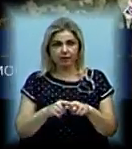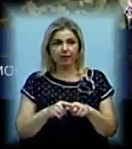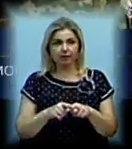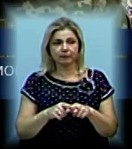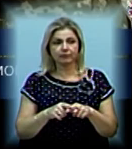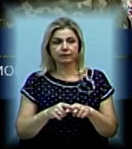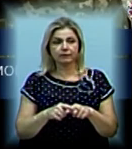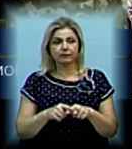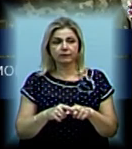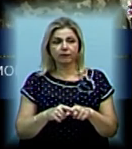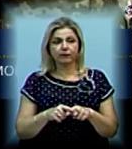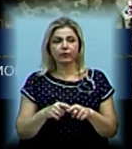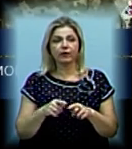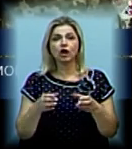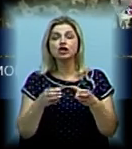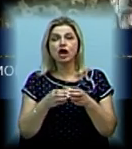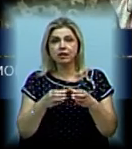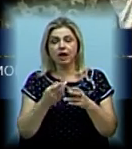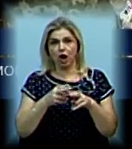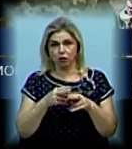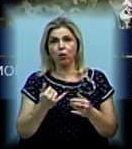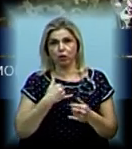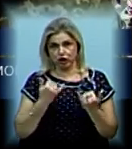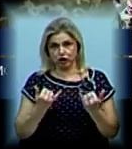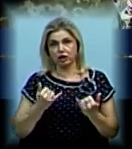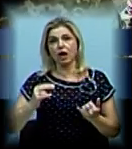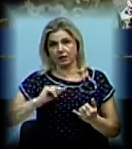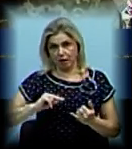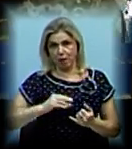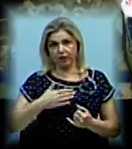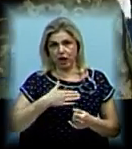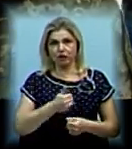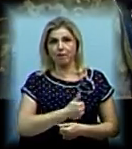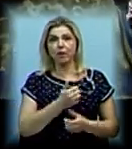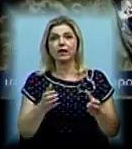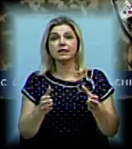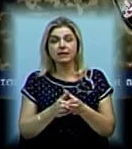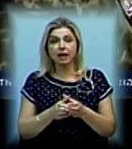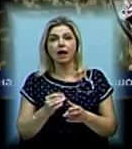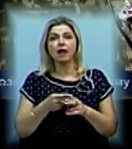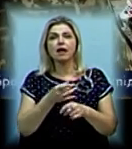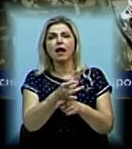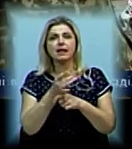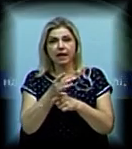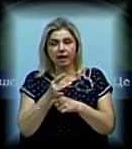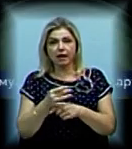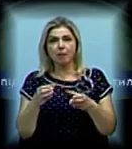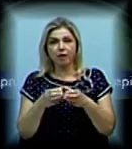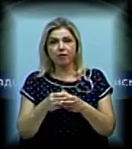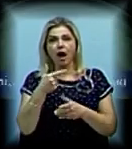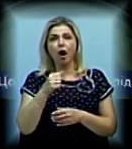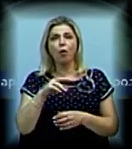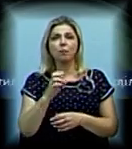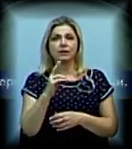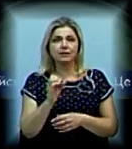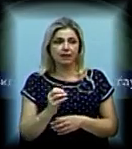не вся, а частина техніки, яка у нас стоїть на вооруженні в нашому підрозділенні. Это артиллерийские подразделения, это гаубица